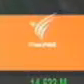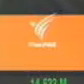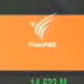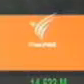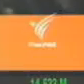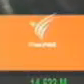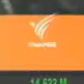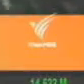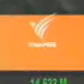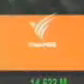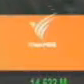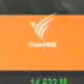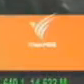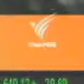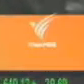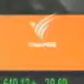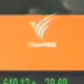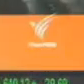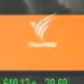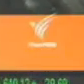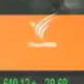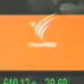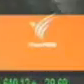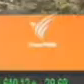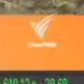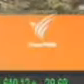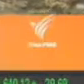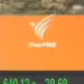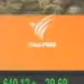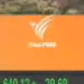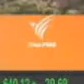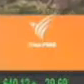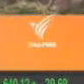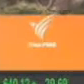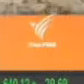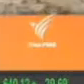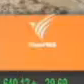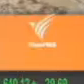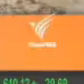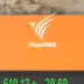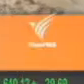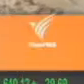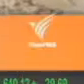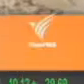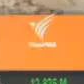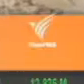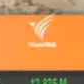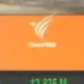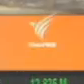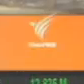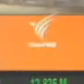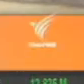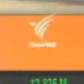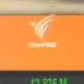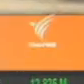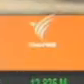พันธุ์ข้าวกว่า 20,000 สายพันธุ์ของไทยแล้วก็จะได้เตรียมแปลงตกกล้าเริ่มต้นเป็นชาว